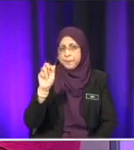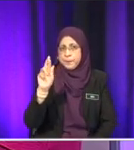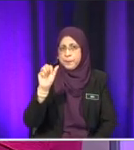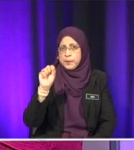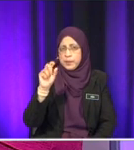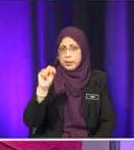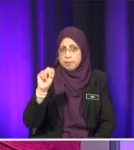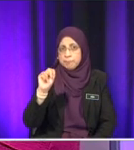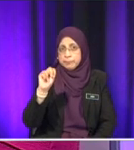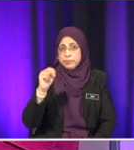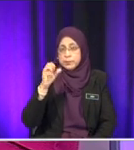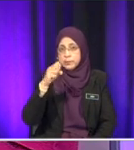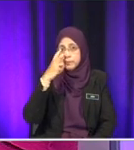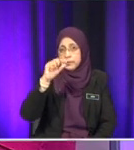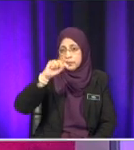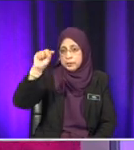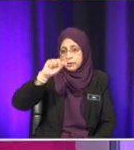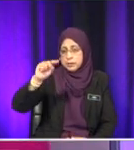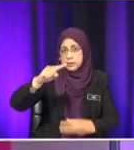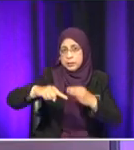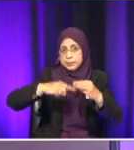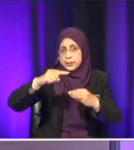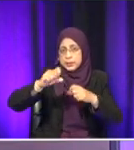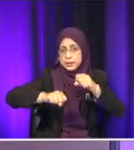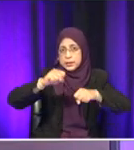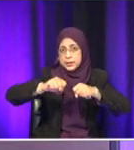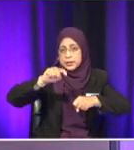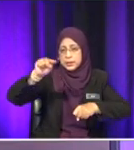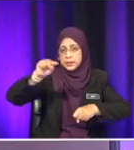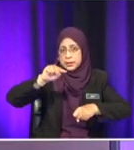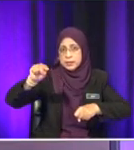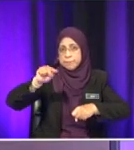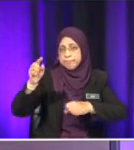itu sendiri oke Nampak tak